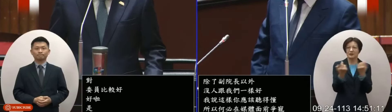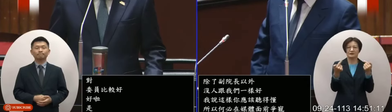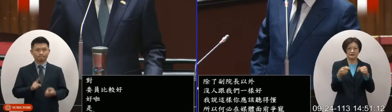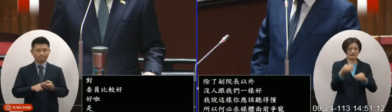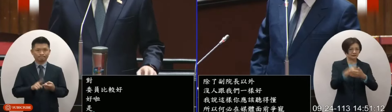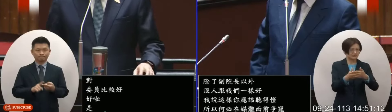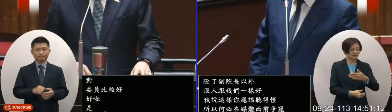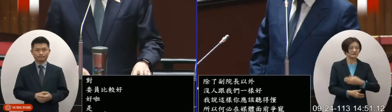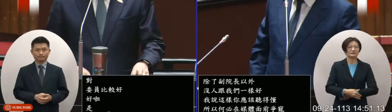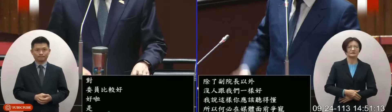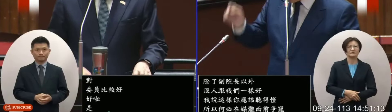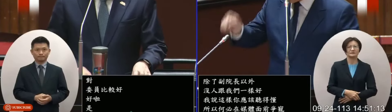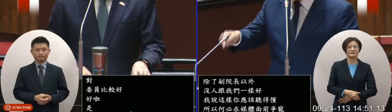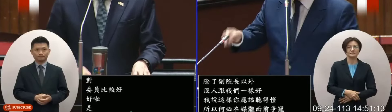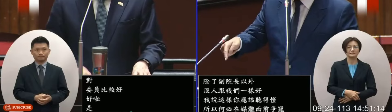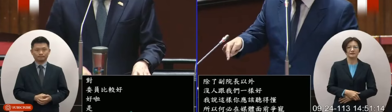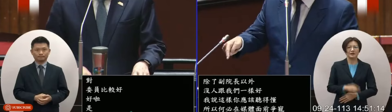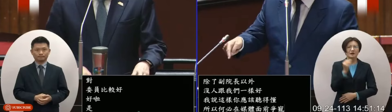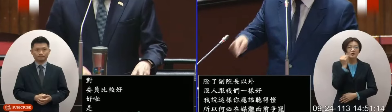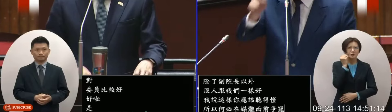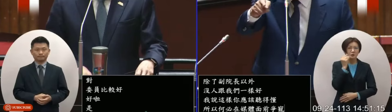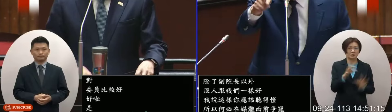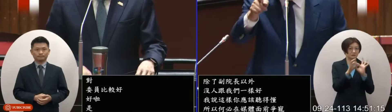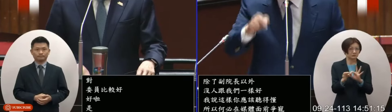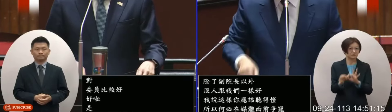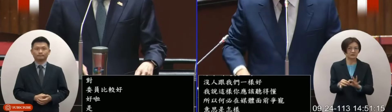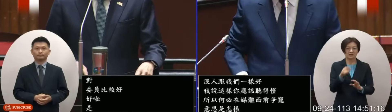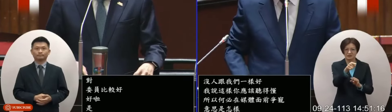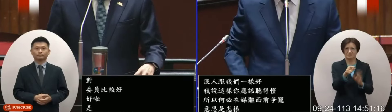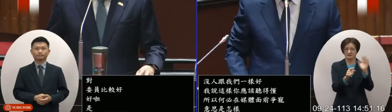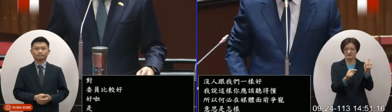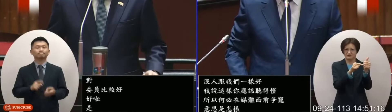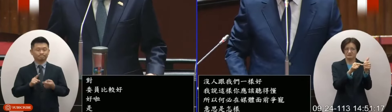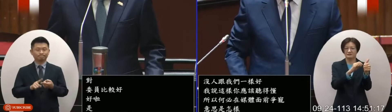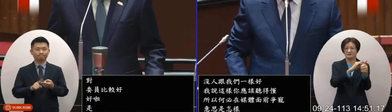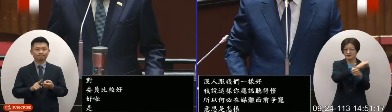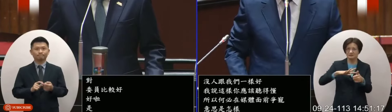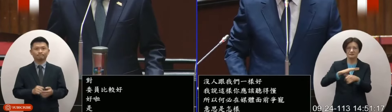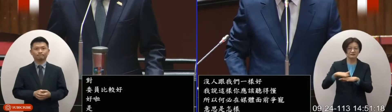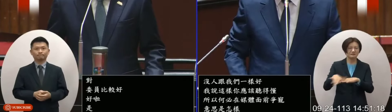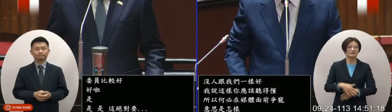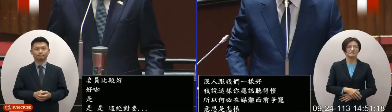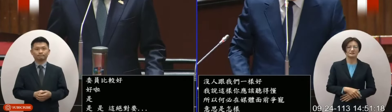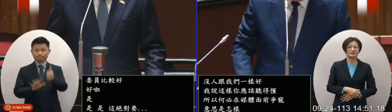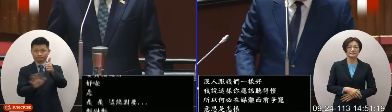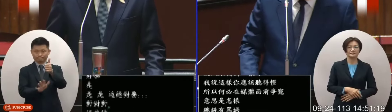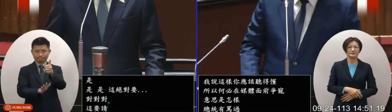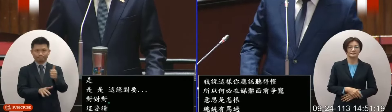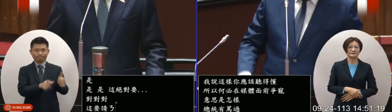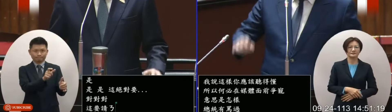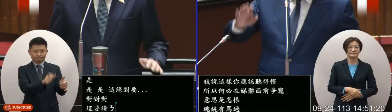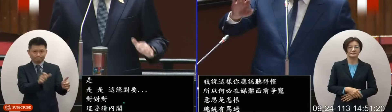是，这绝对爱国。哦， 这对教地会影响到你呢？ 对对，这一定要请内阁阁员会